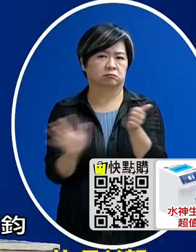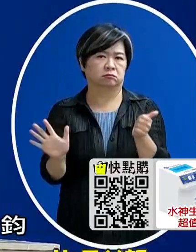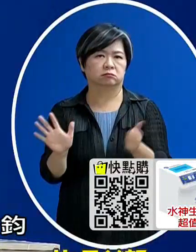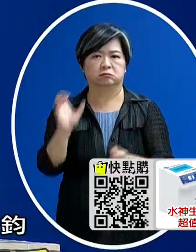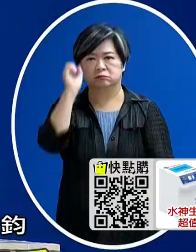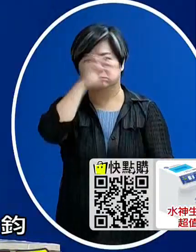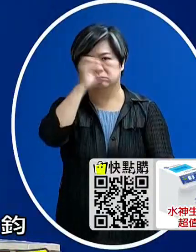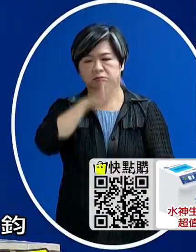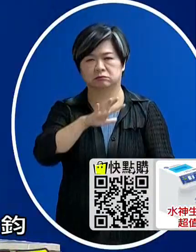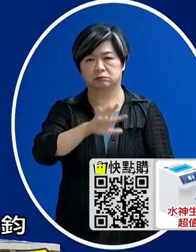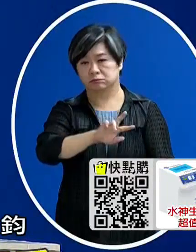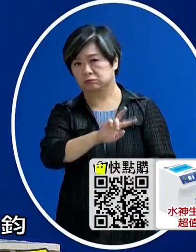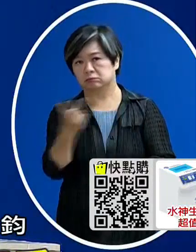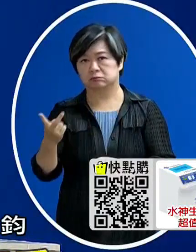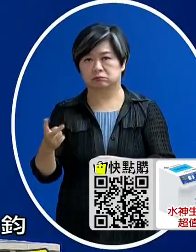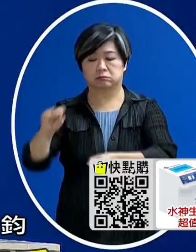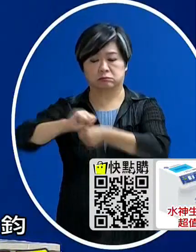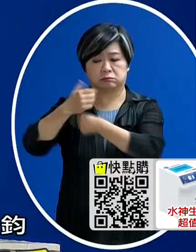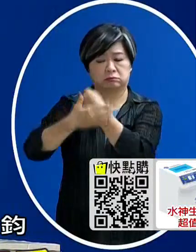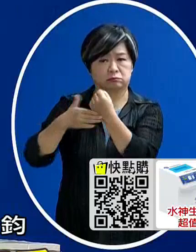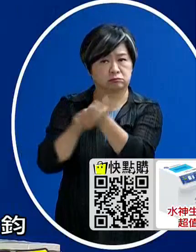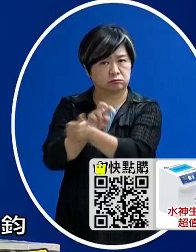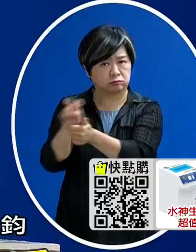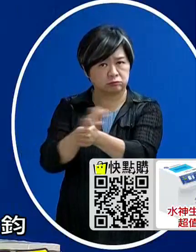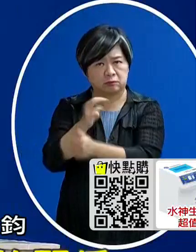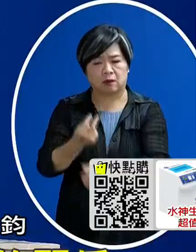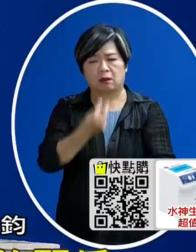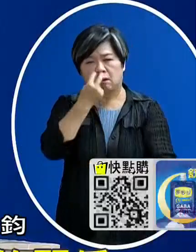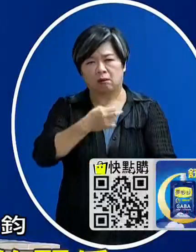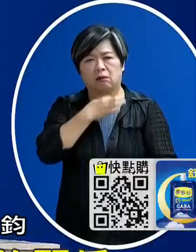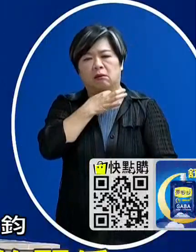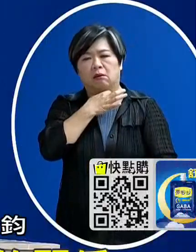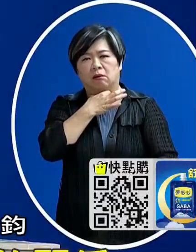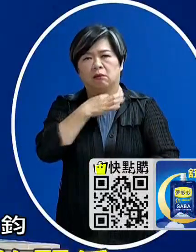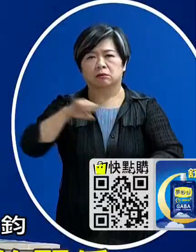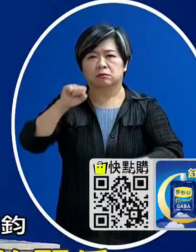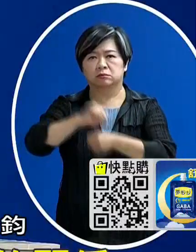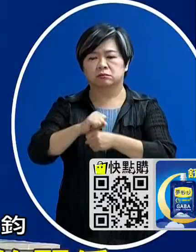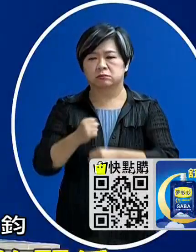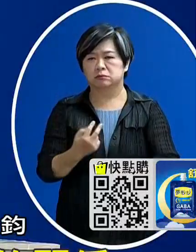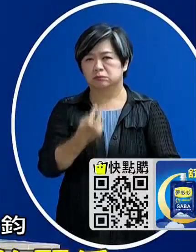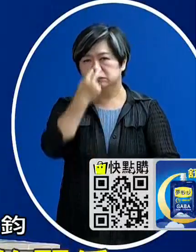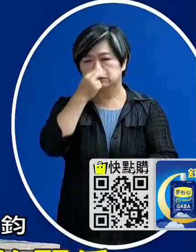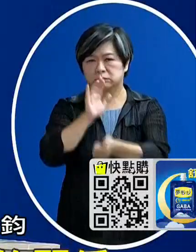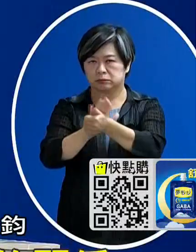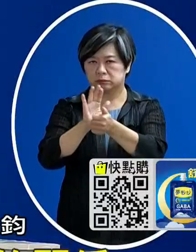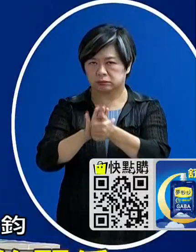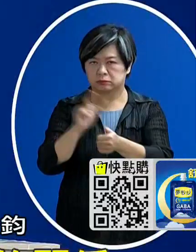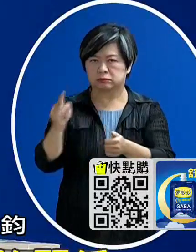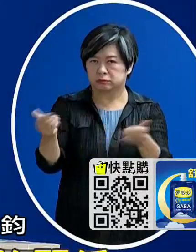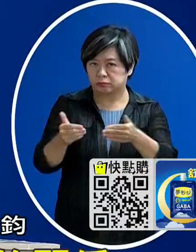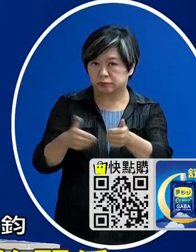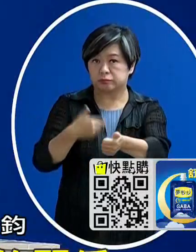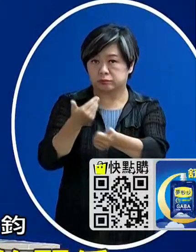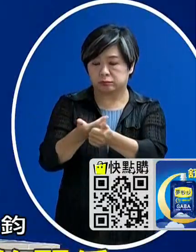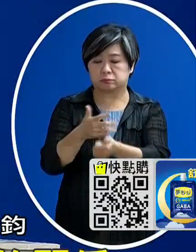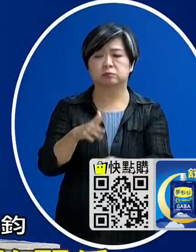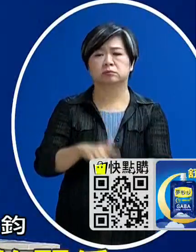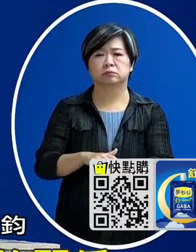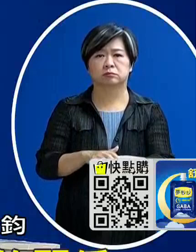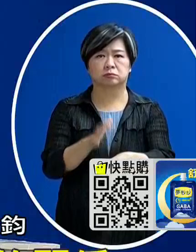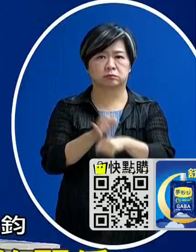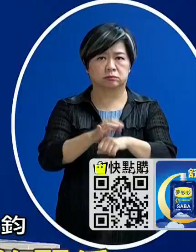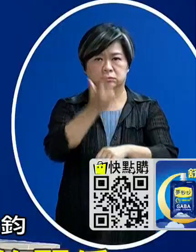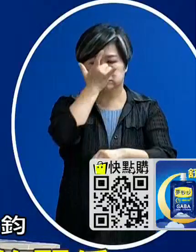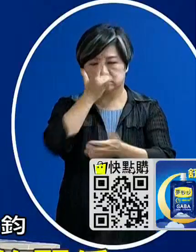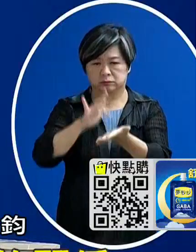以有转到加护病房哈。那也有因为呼吸窘迫的关系，有插管使用呼吸器，也给予了瑞德西韦、类固醇、